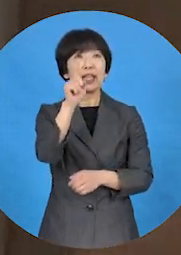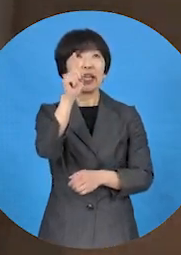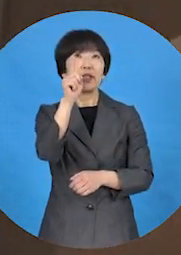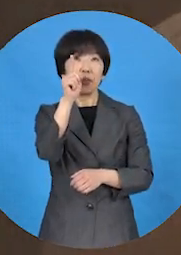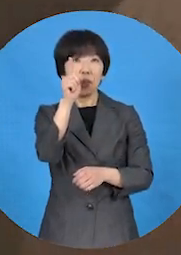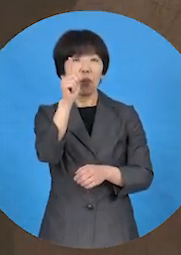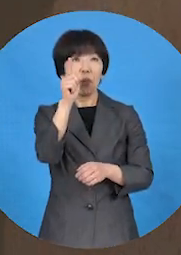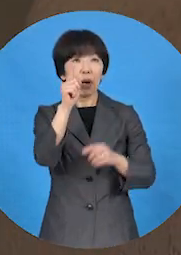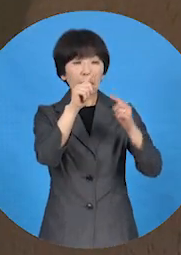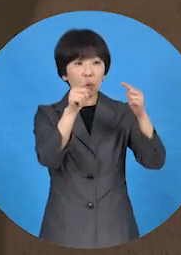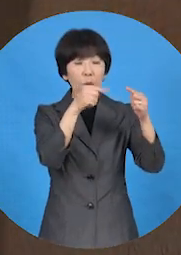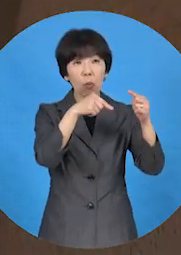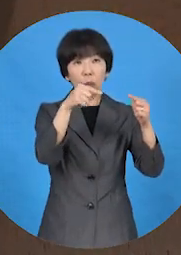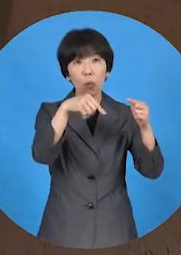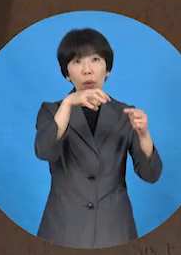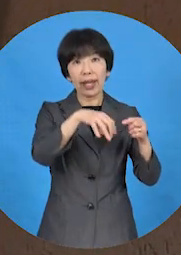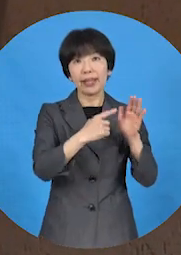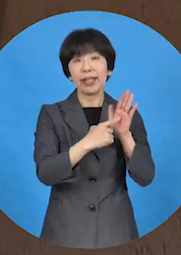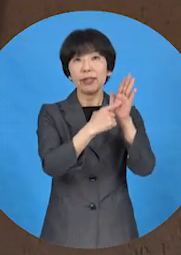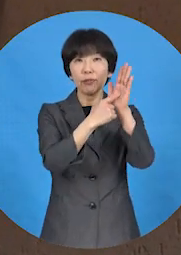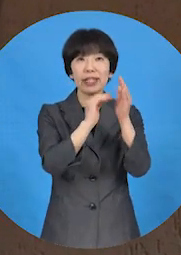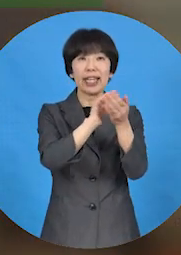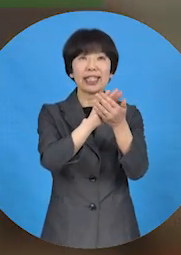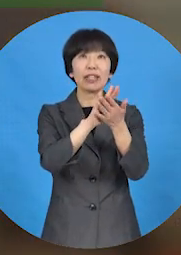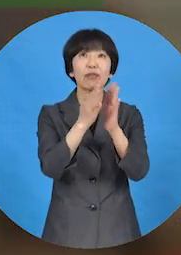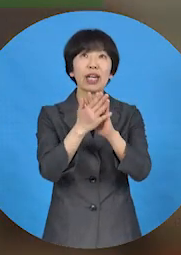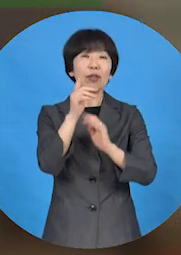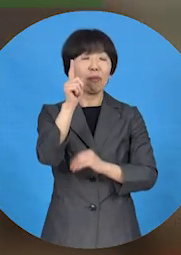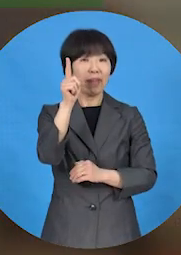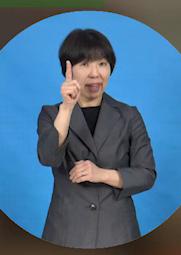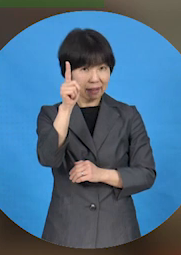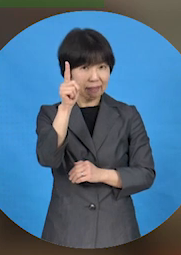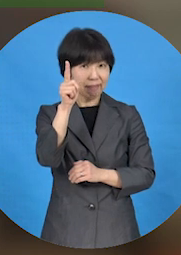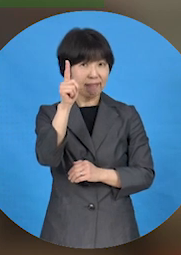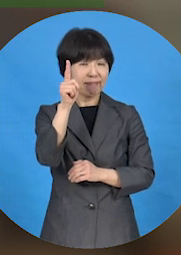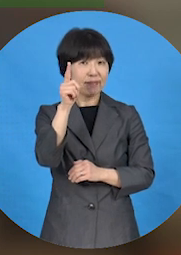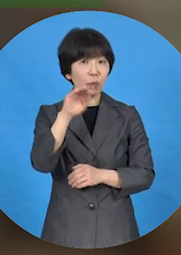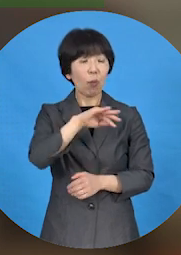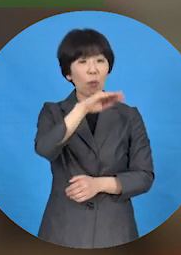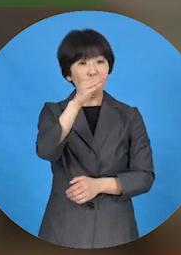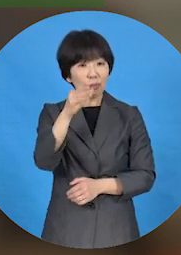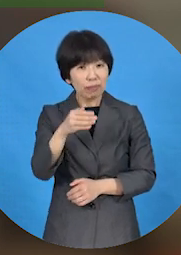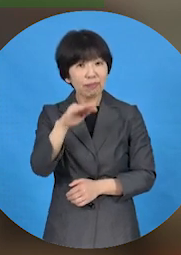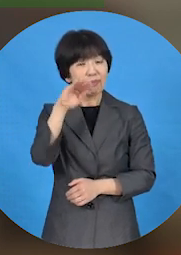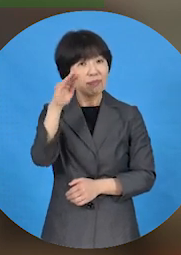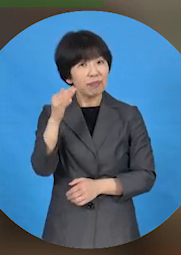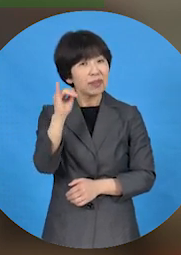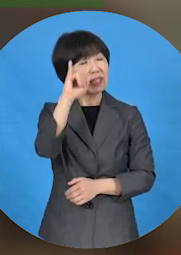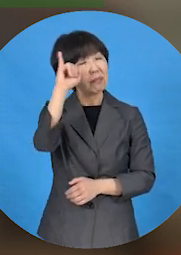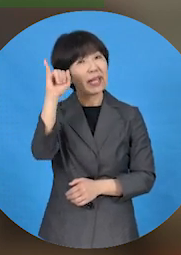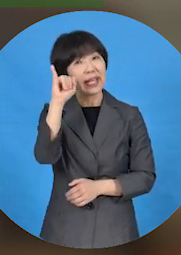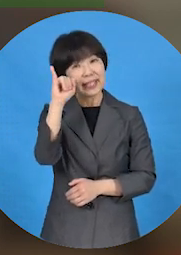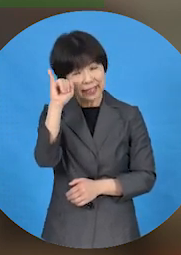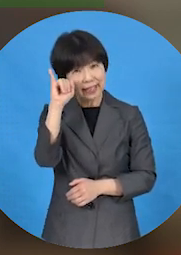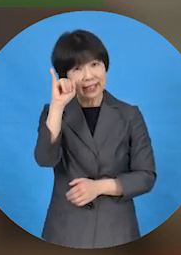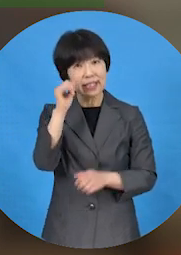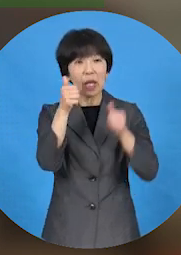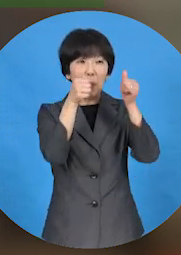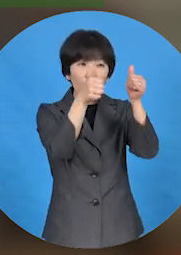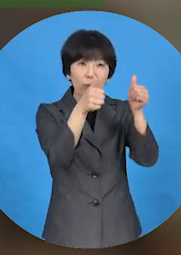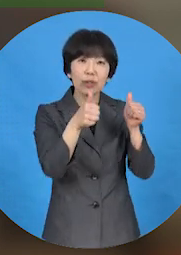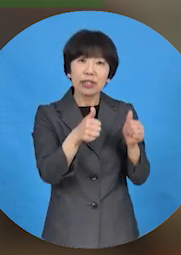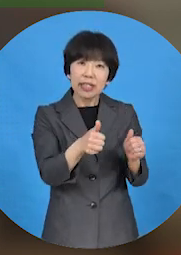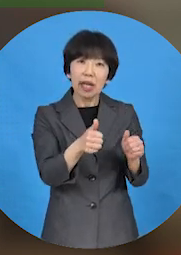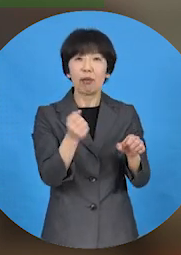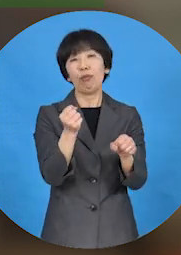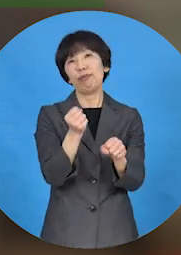である桜のイラストが描かれています。加えてその建物の色合いを生かし、館のポスターを